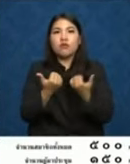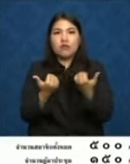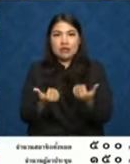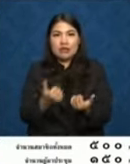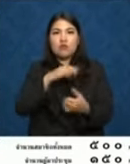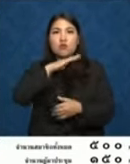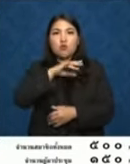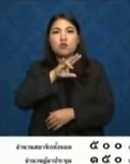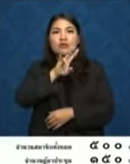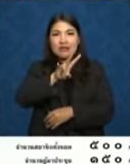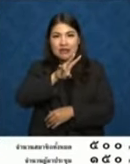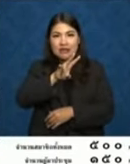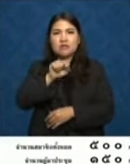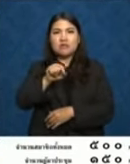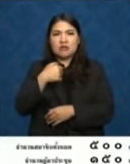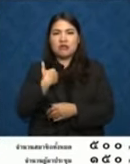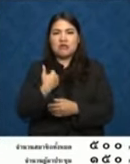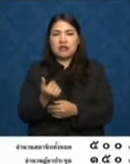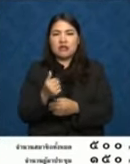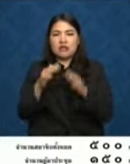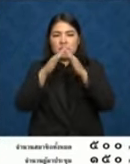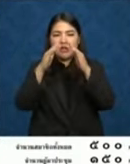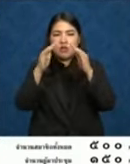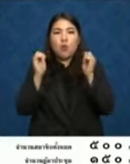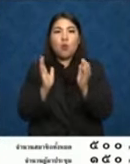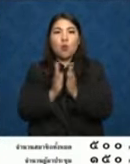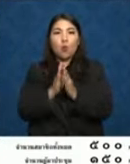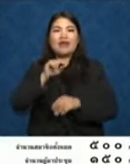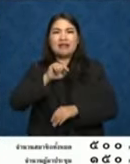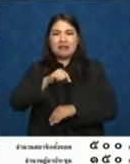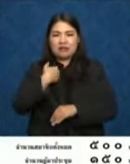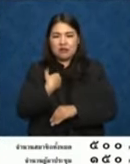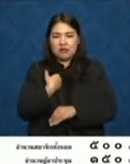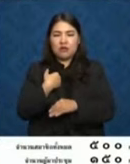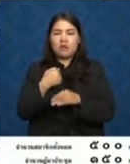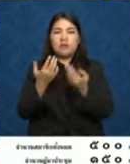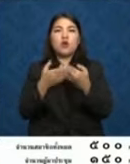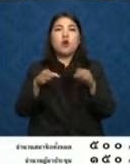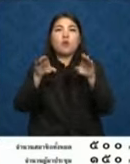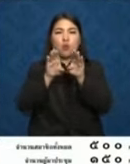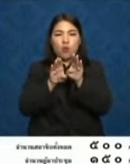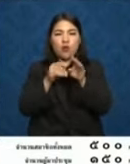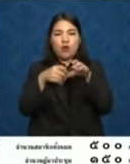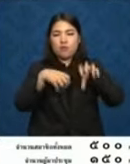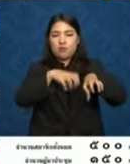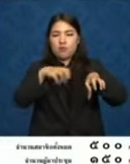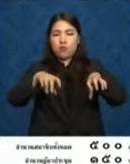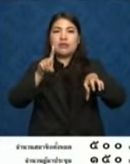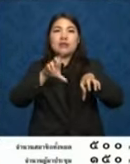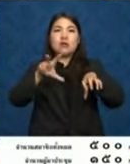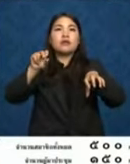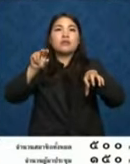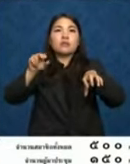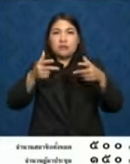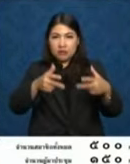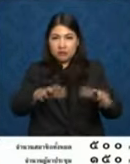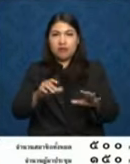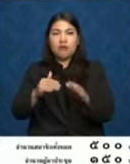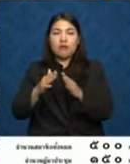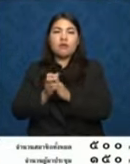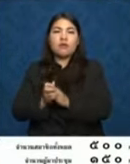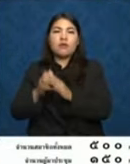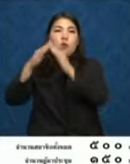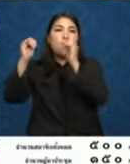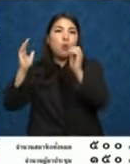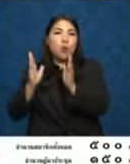ำบลบ้านแพนที่อาศัยอยู่บริเวณวัดยวดจำนวนถึง130ครอบครัวนอกจากนี้ยังมีโรงเรียนวัดโบสถ์ล่างที่ตั้งอยู่